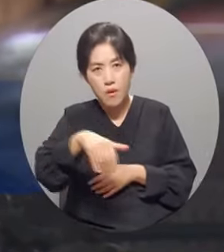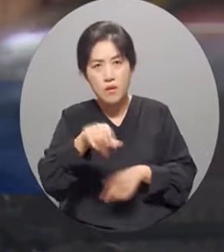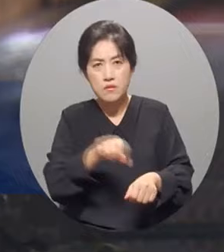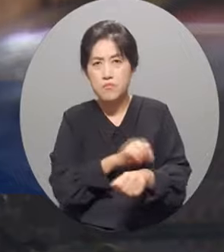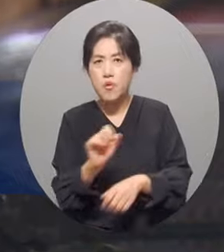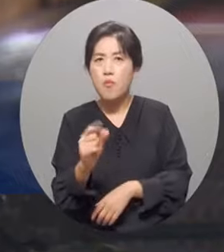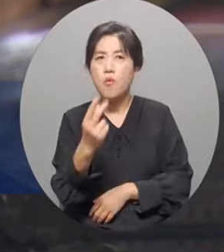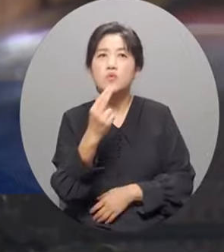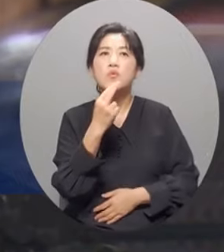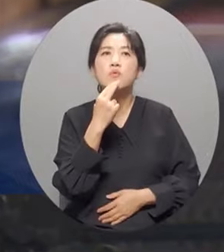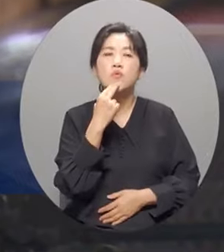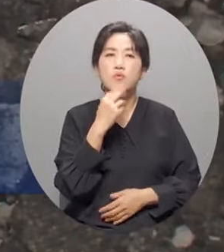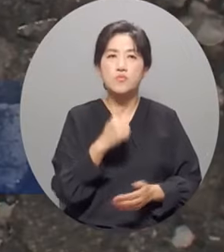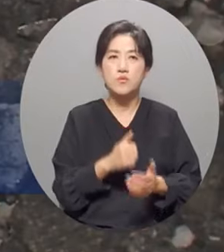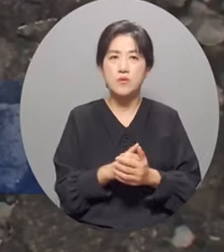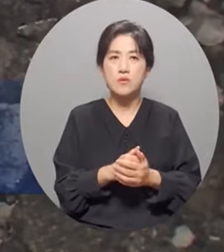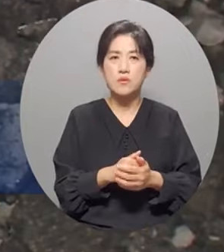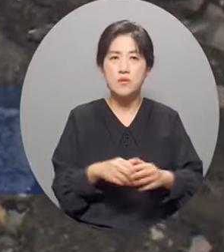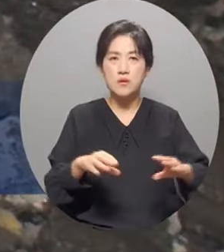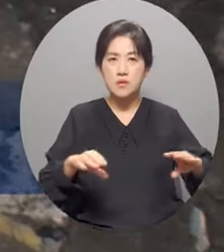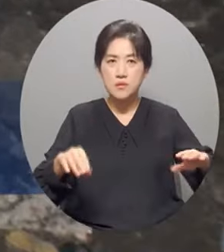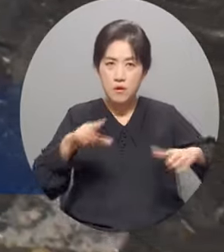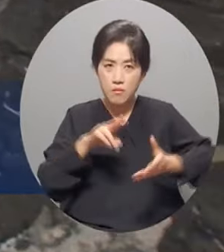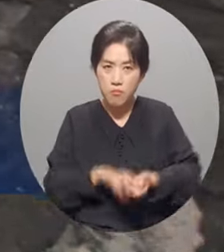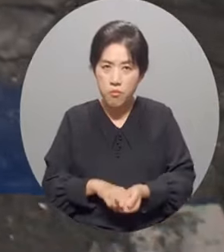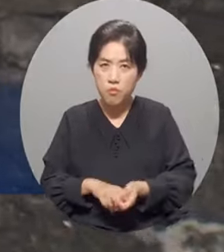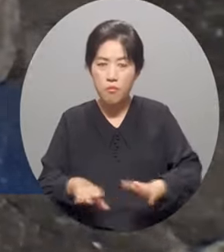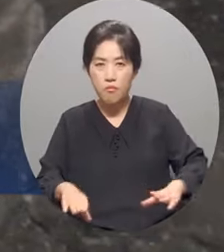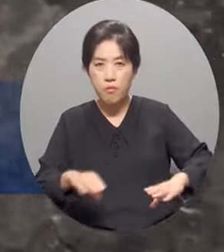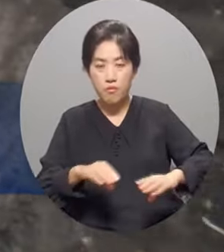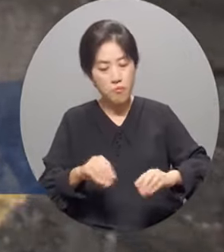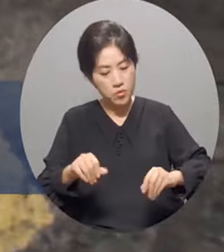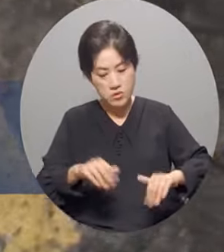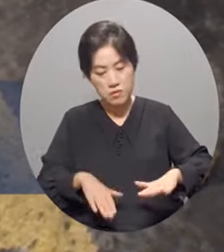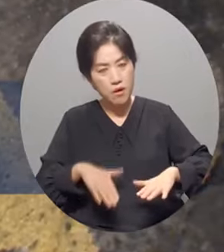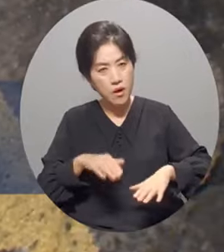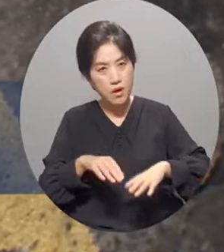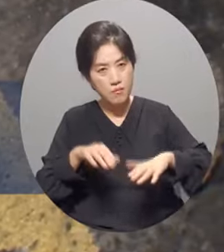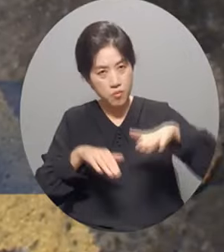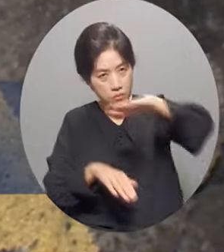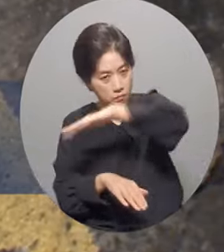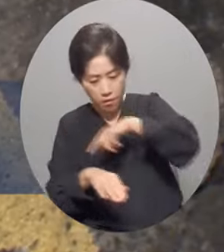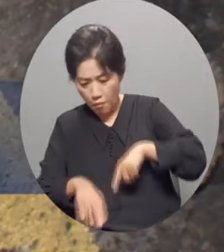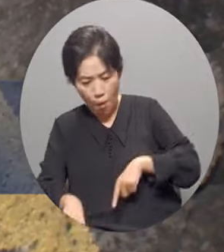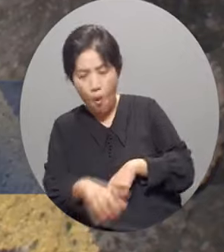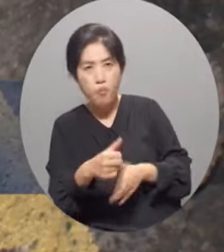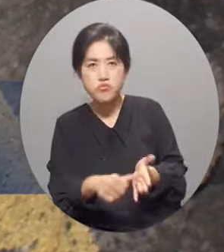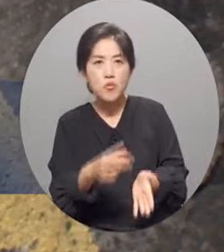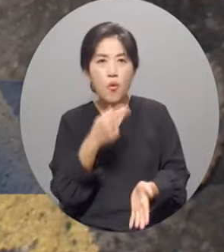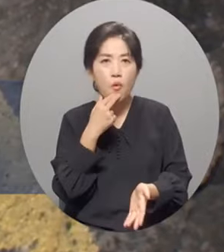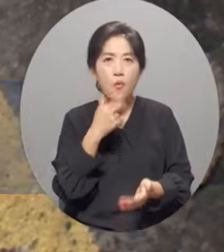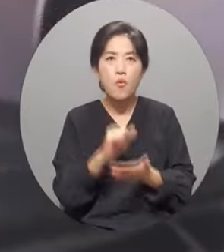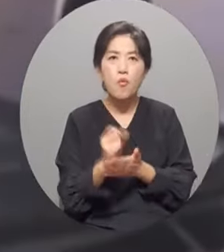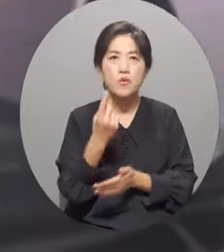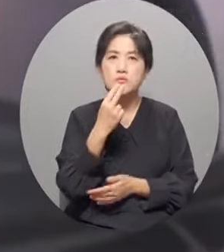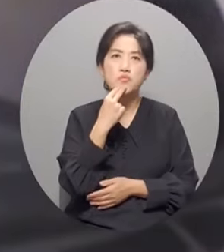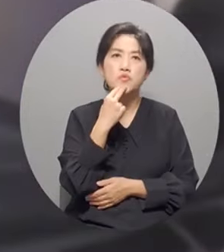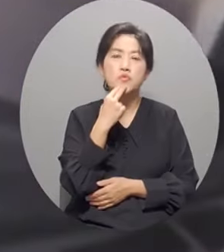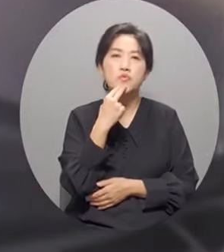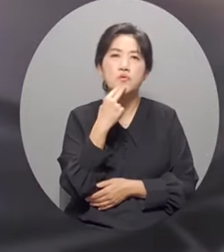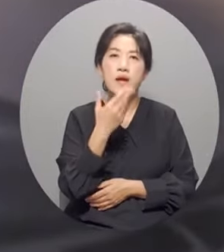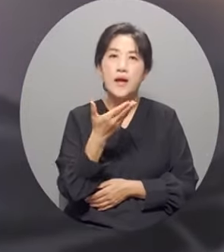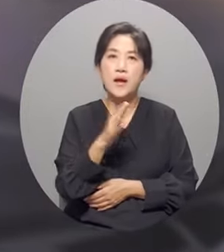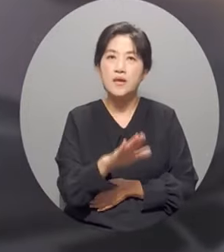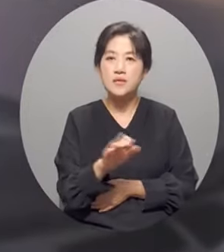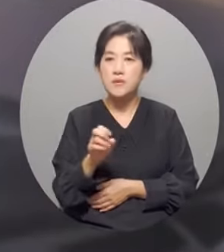원인이 안 나와 가지고 주변에 뭐 지하 매물도 없고 그래 가지고요 특별한 원인은 지금 특정은 못하고 있고 다만